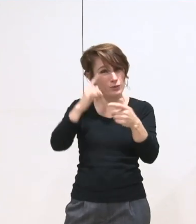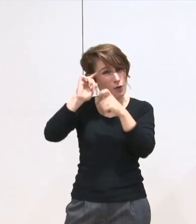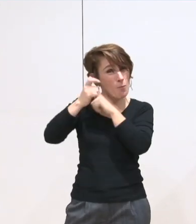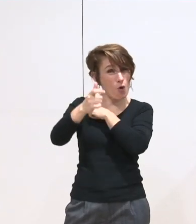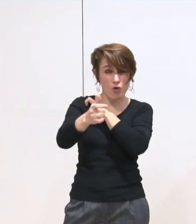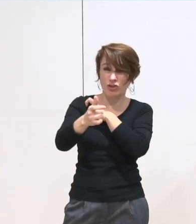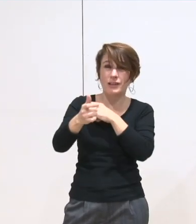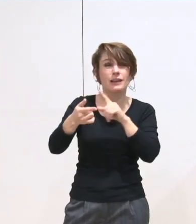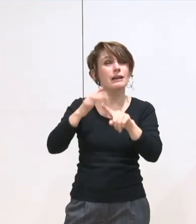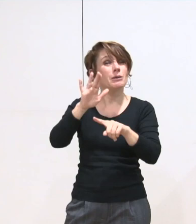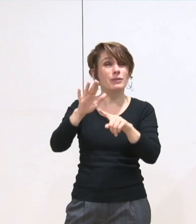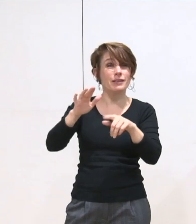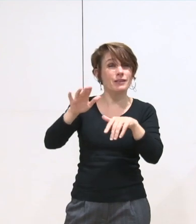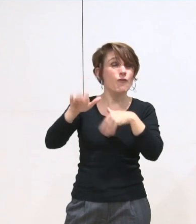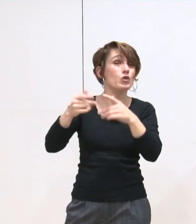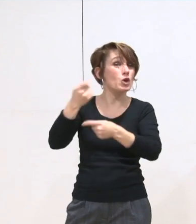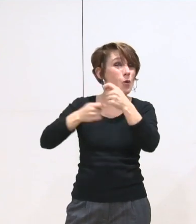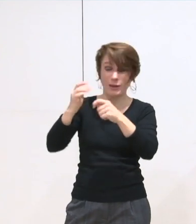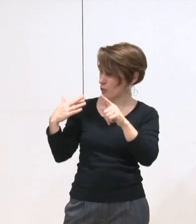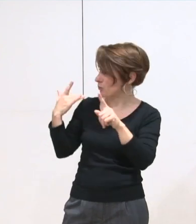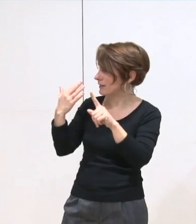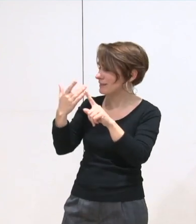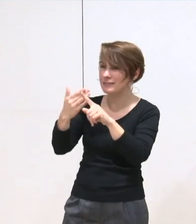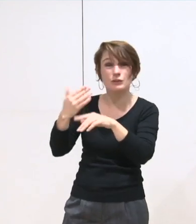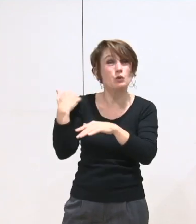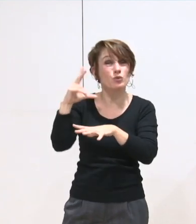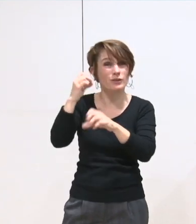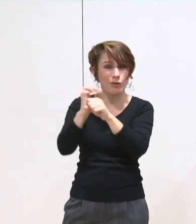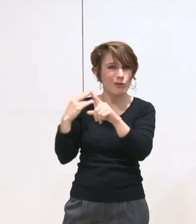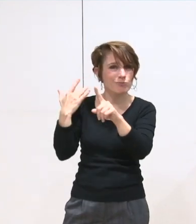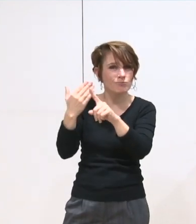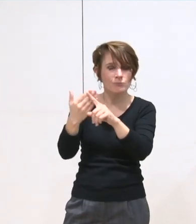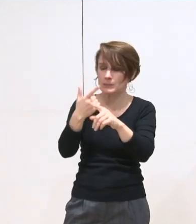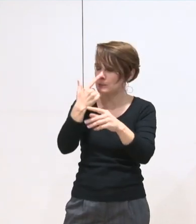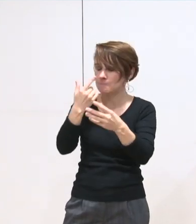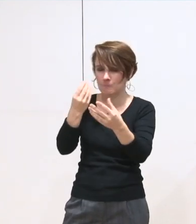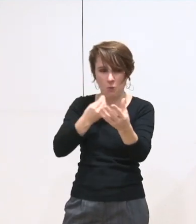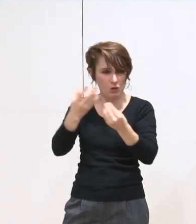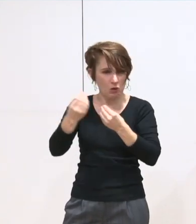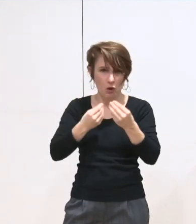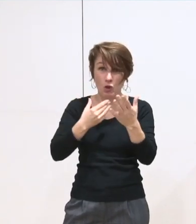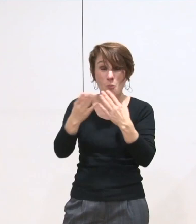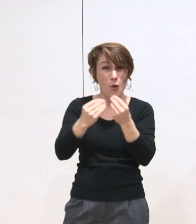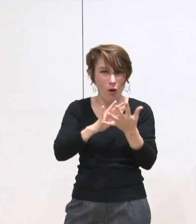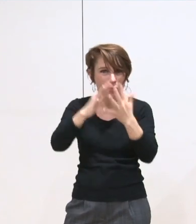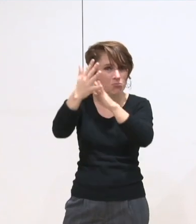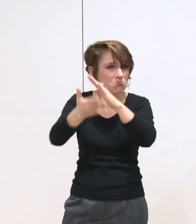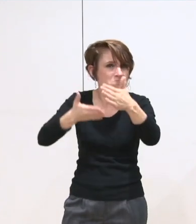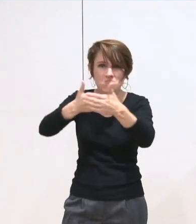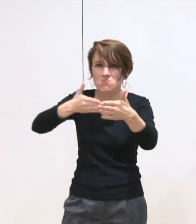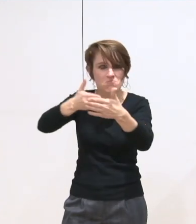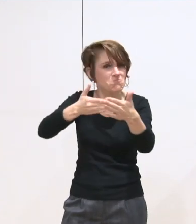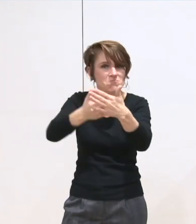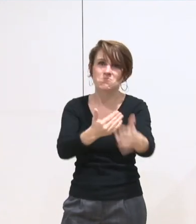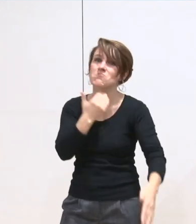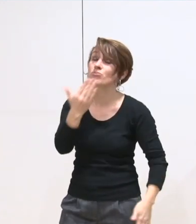plus suffisamment ni de sens, ni de capacité au bonheur aujourd'hui et demain. À